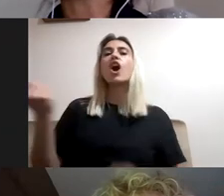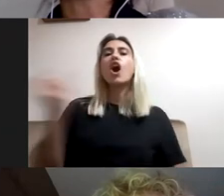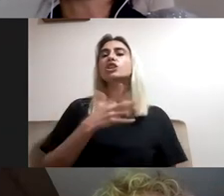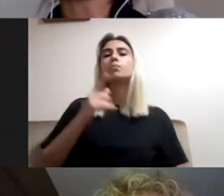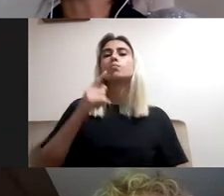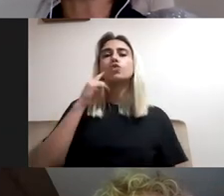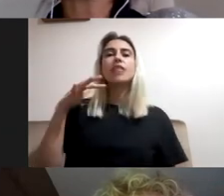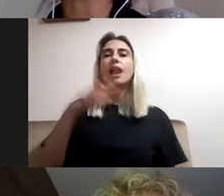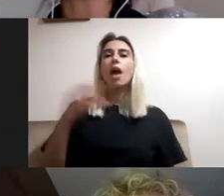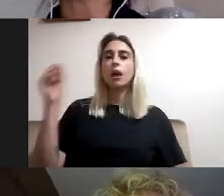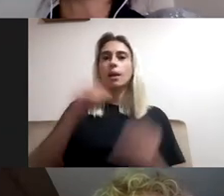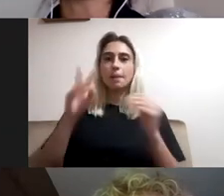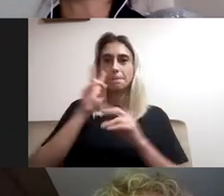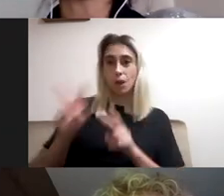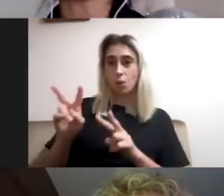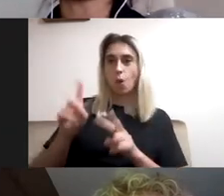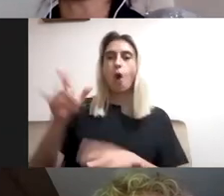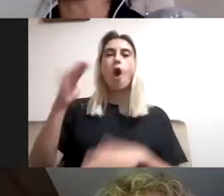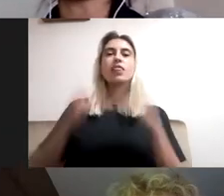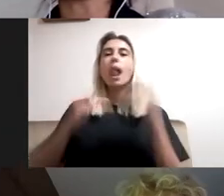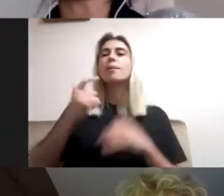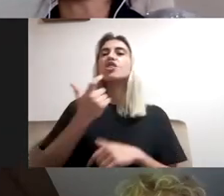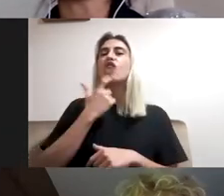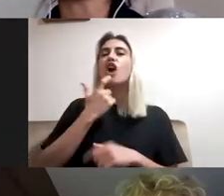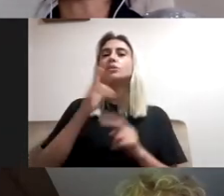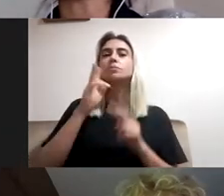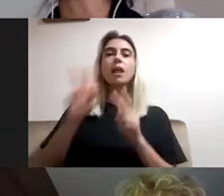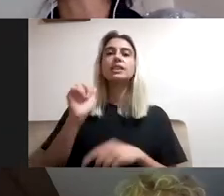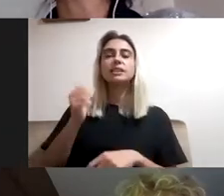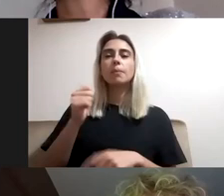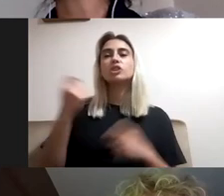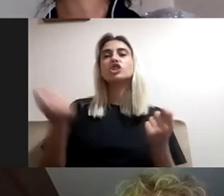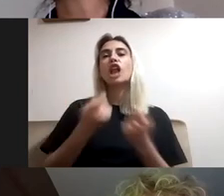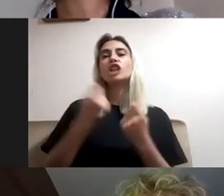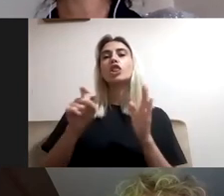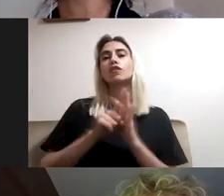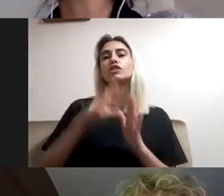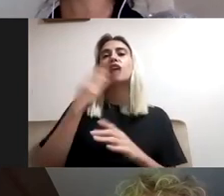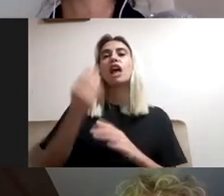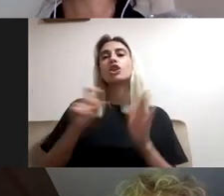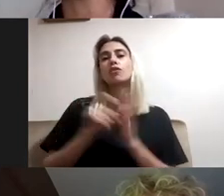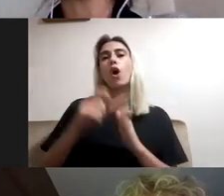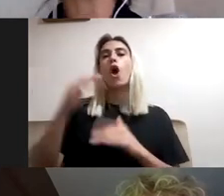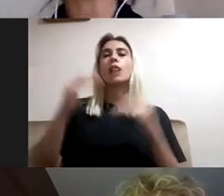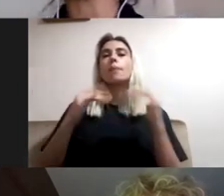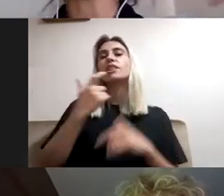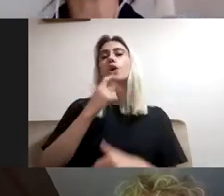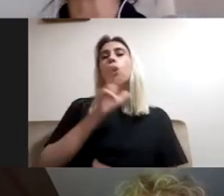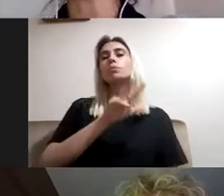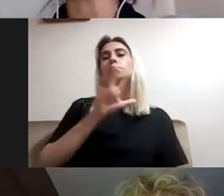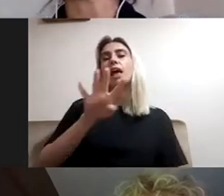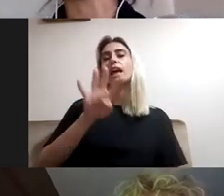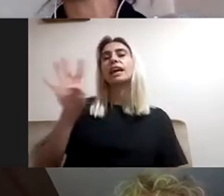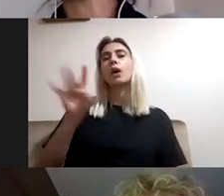müşteri taşıdığına bakıyor. Müşterilerin ortalama yaş kitlesine baktığı zaman çalışan nüfus ve genç nüfus ortalama yaş 35-40. Onlar zaten